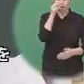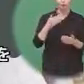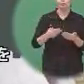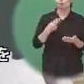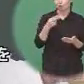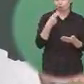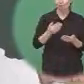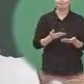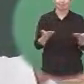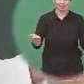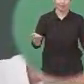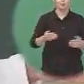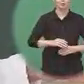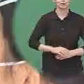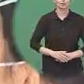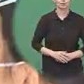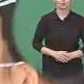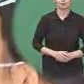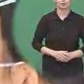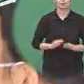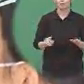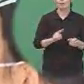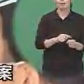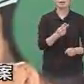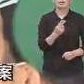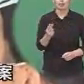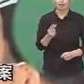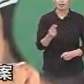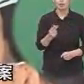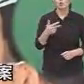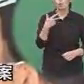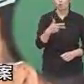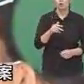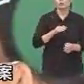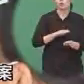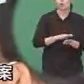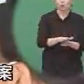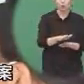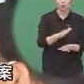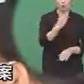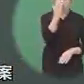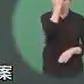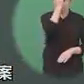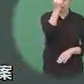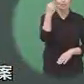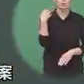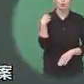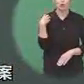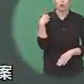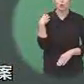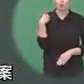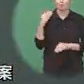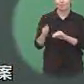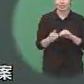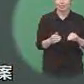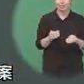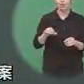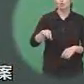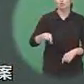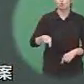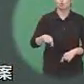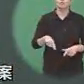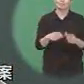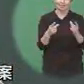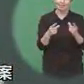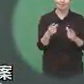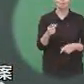ます変多今年度は市のフロンティア大使を務めるシェフの鈴木正さんが中心になっ